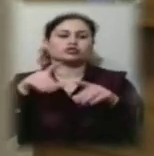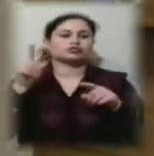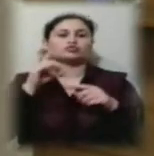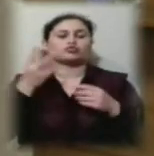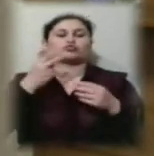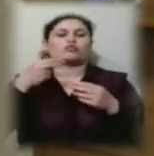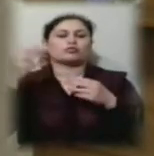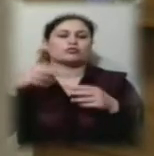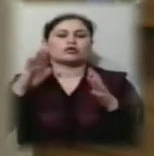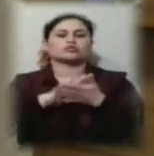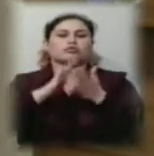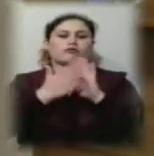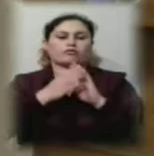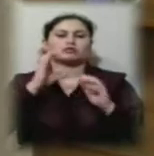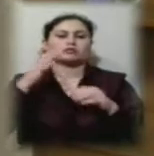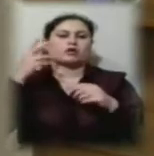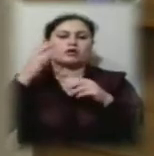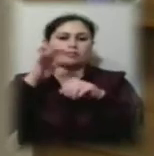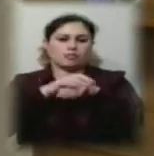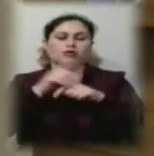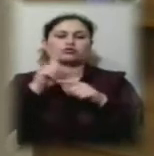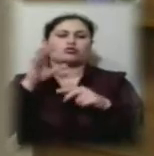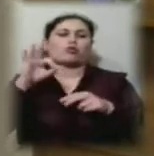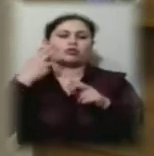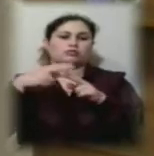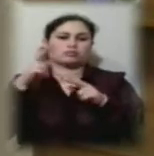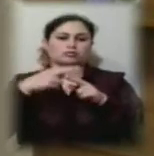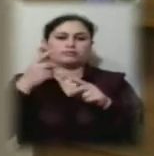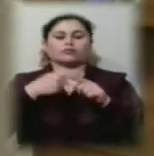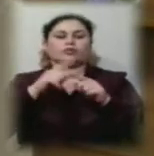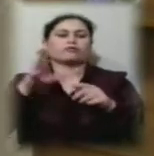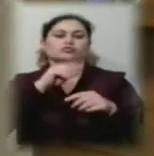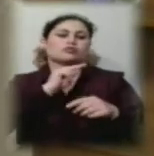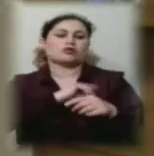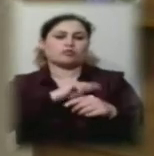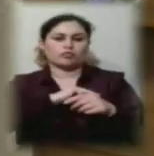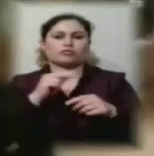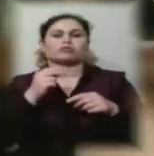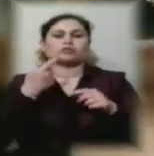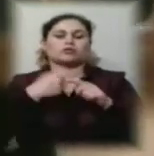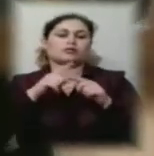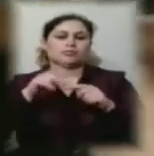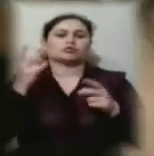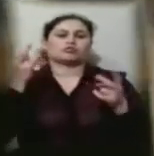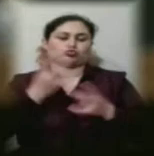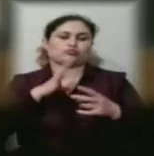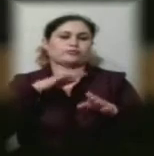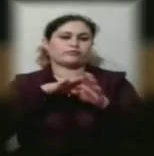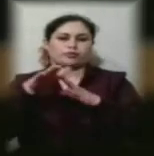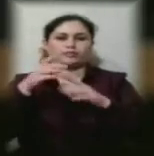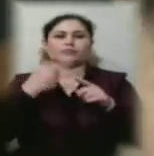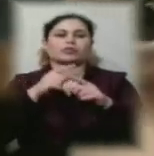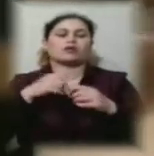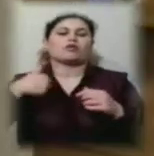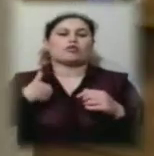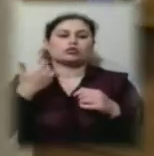підготовку кредитування. Тому цю роботу ми, як і мали, виконали. Планується придбати до 50